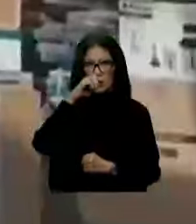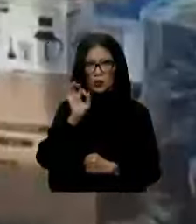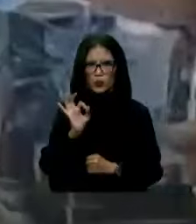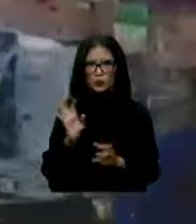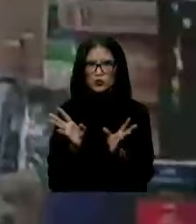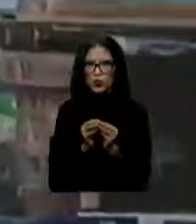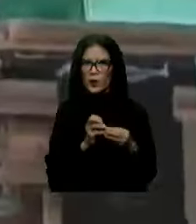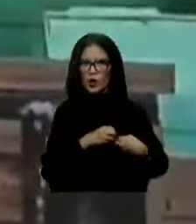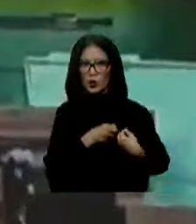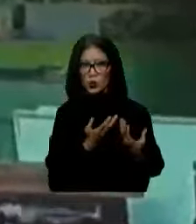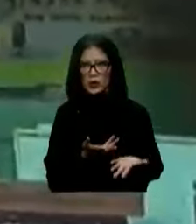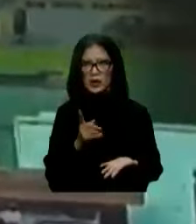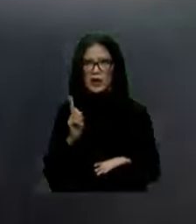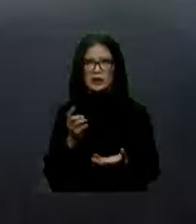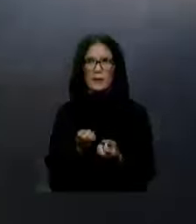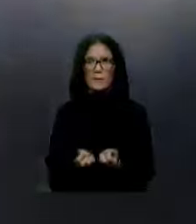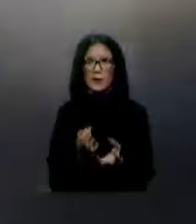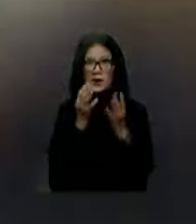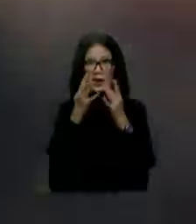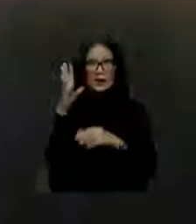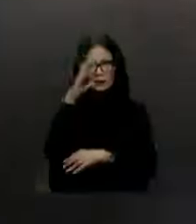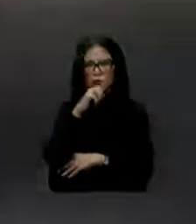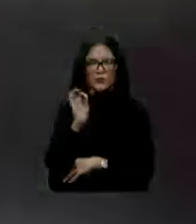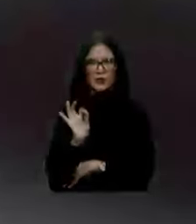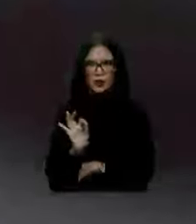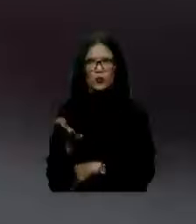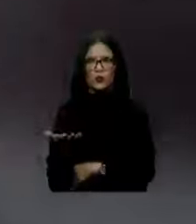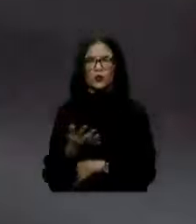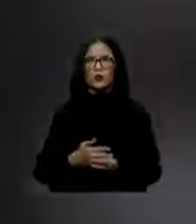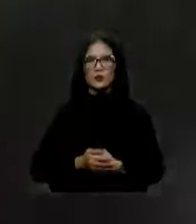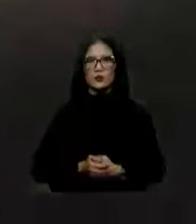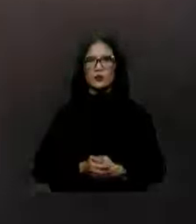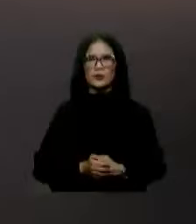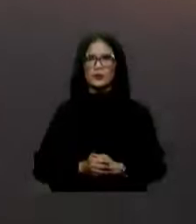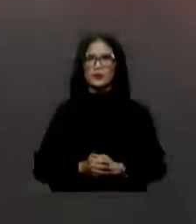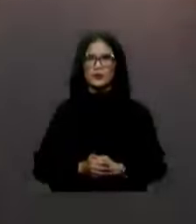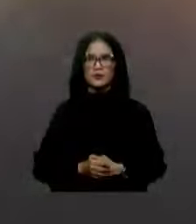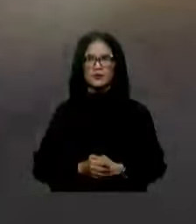kerugian akibat kebakaran. Dari Purworejo, Jawa Tengah, Johartoyo, iNews melaporkan.